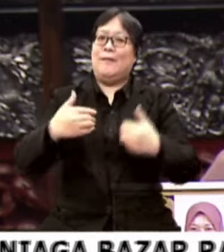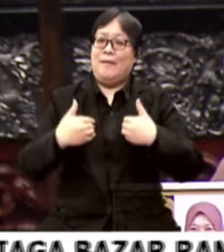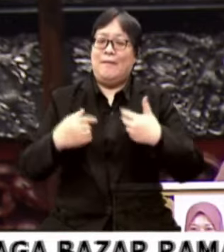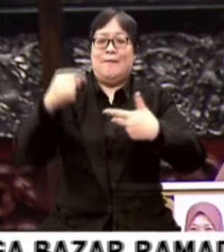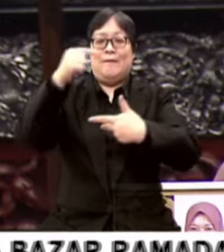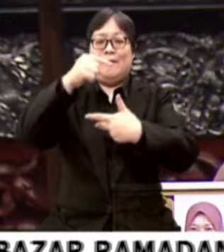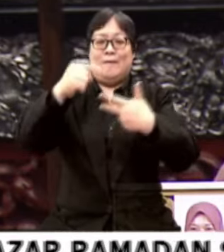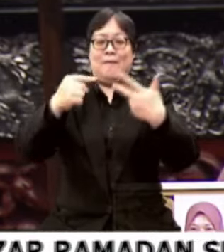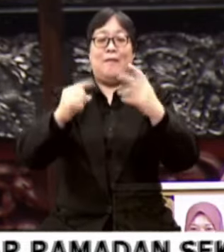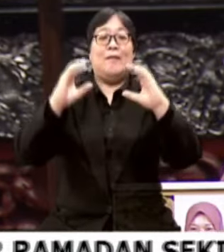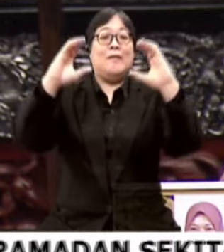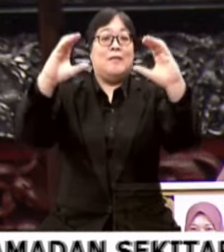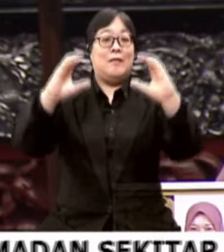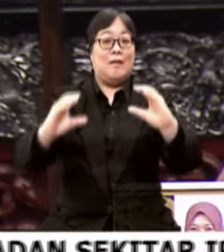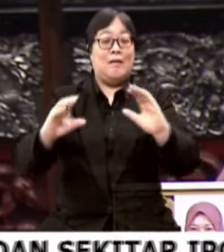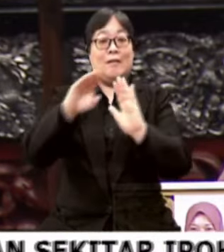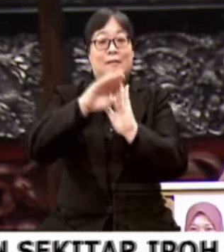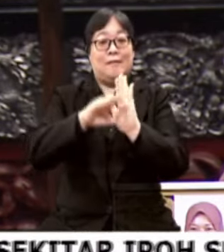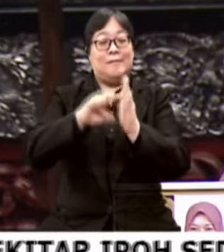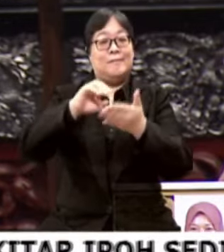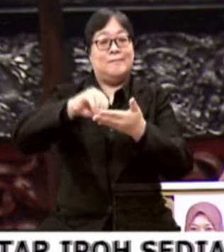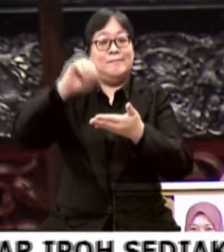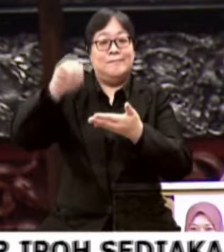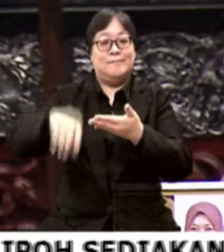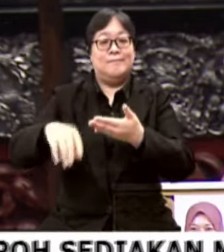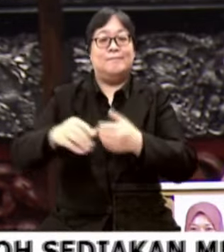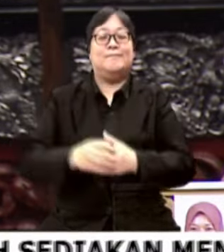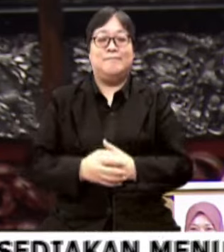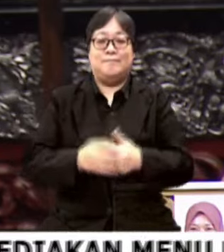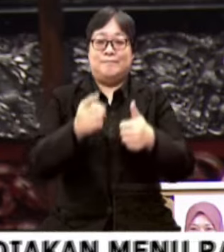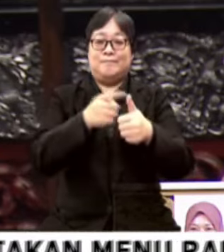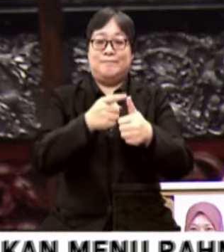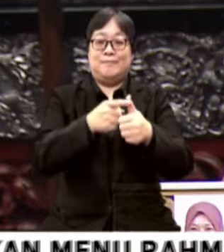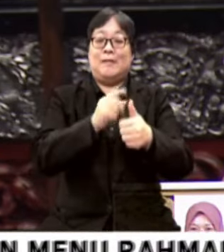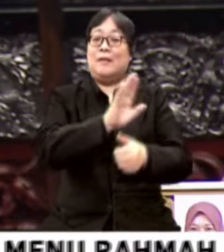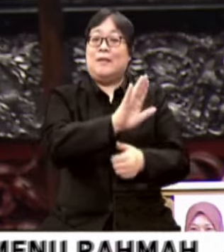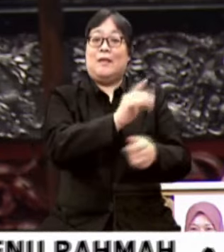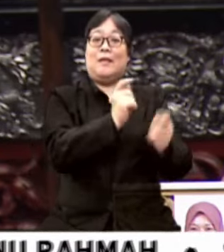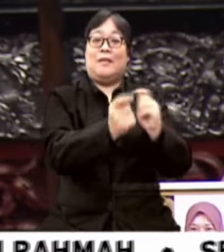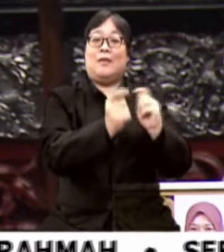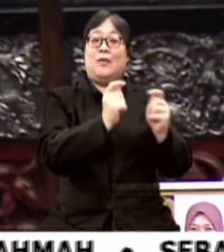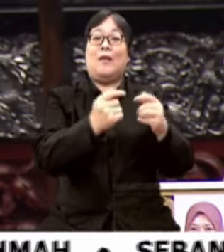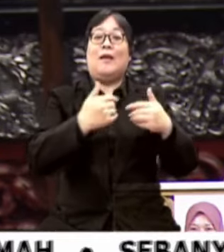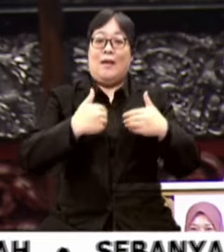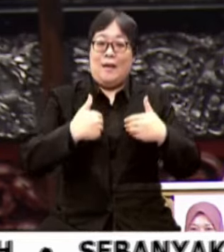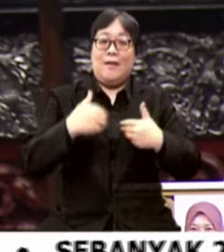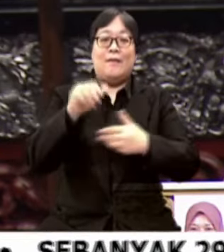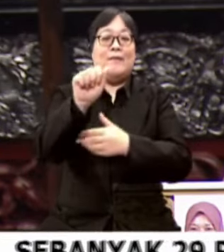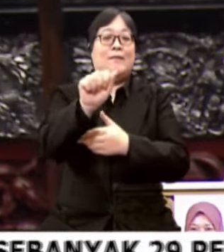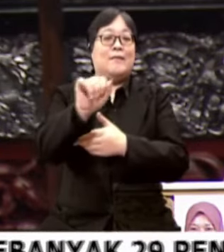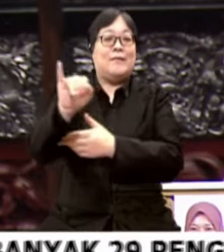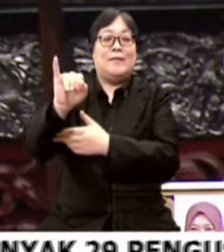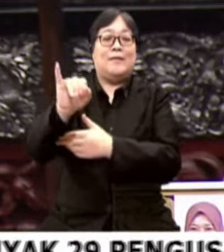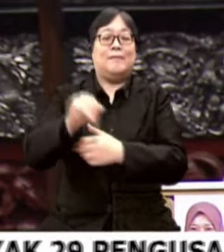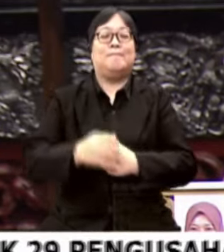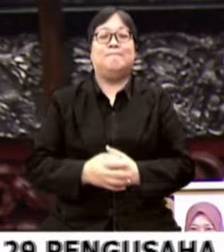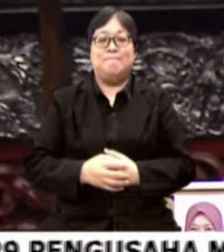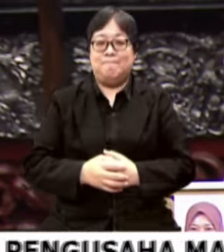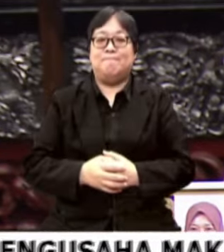cara di mana konten ini diturunkan bagi tiktok itu sendiri mereka mempunyai artificial intelligence ataupun Ai